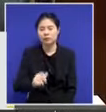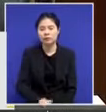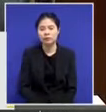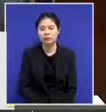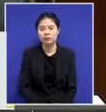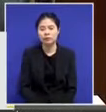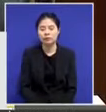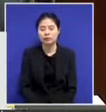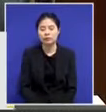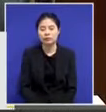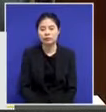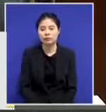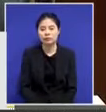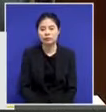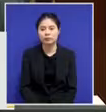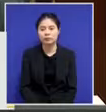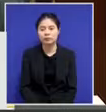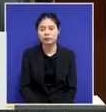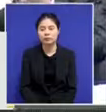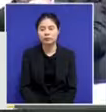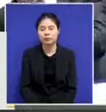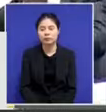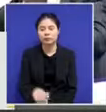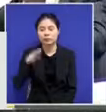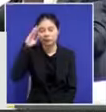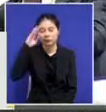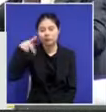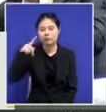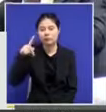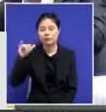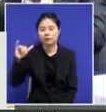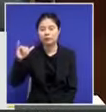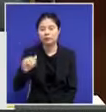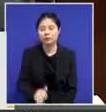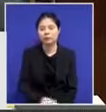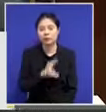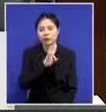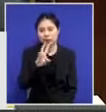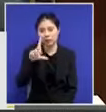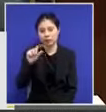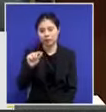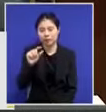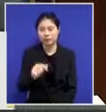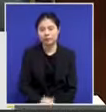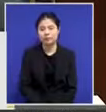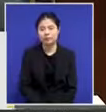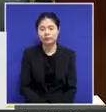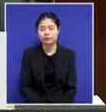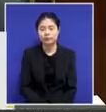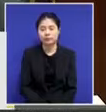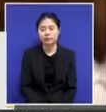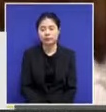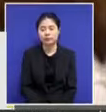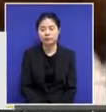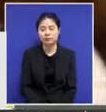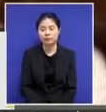ลโพธิพิพิธ พลเอกประยุทธ์จันทร์โอชาครับ 720นายอันวาสา